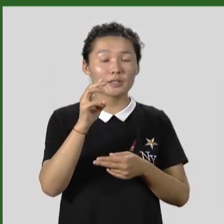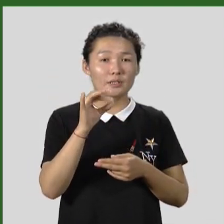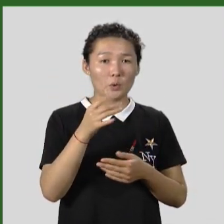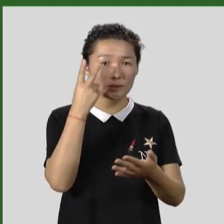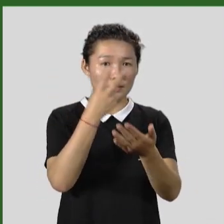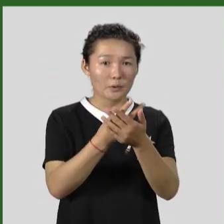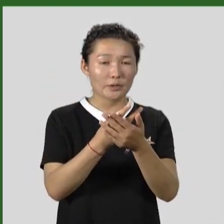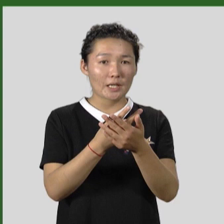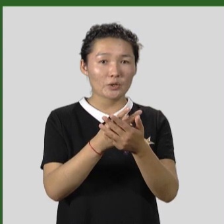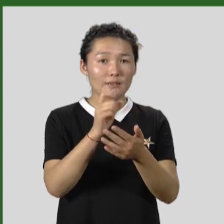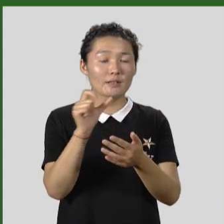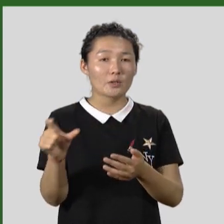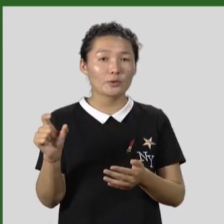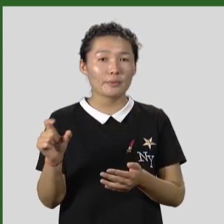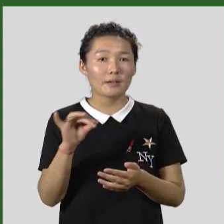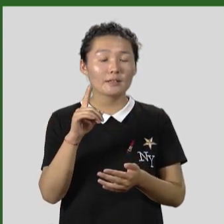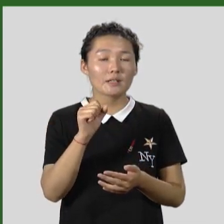наблюдающий за людьми из рая.